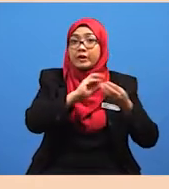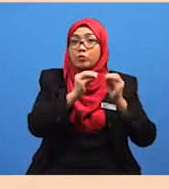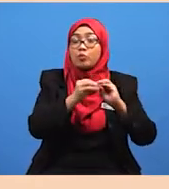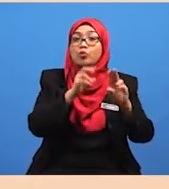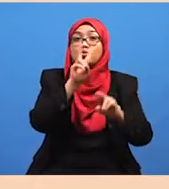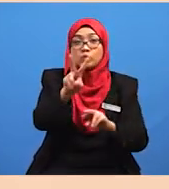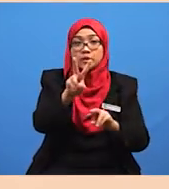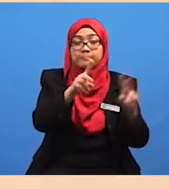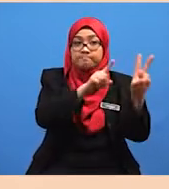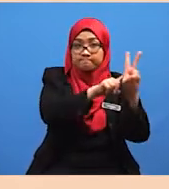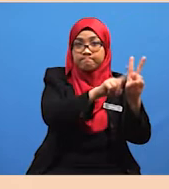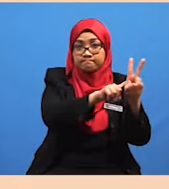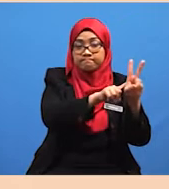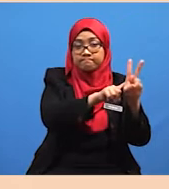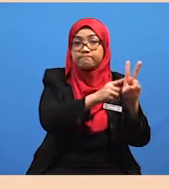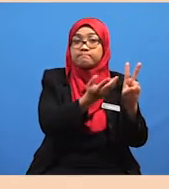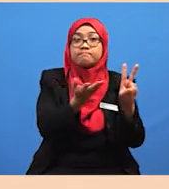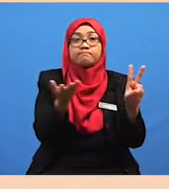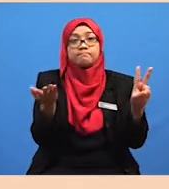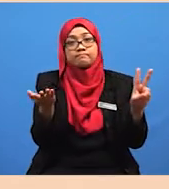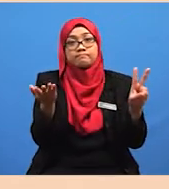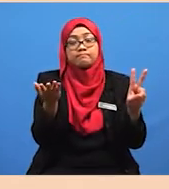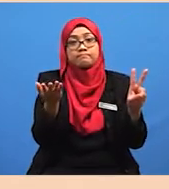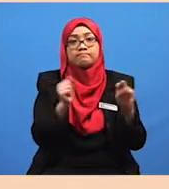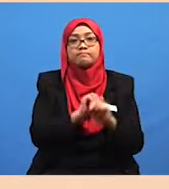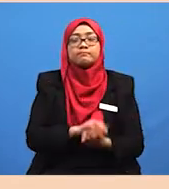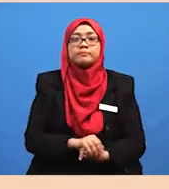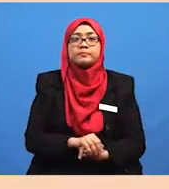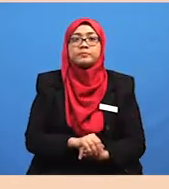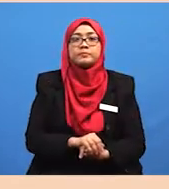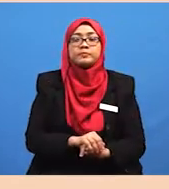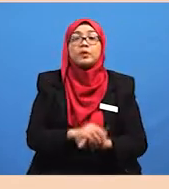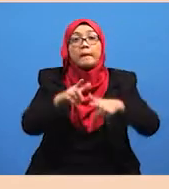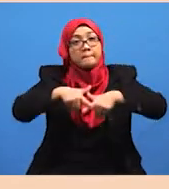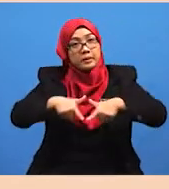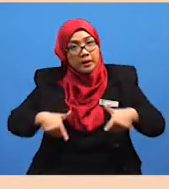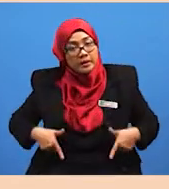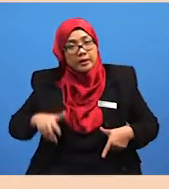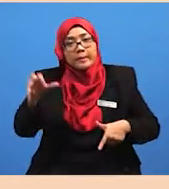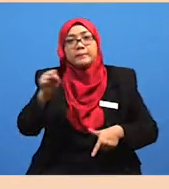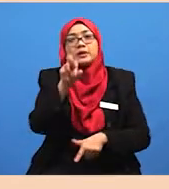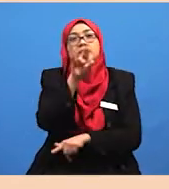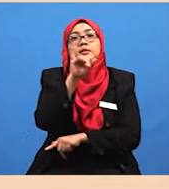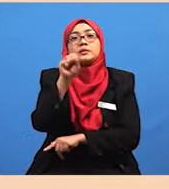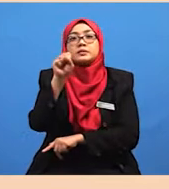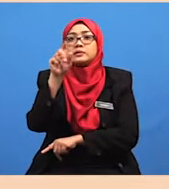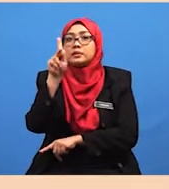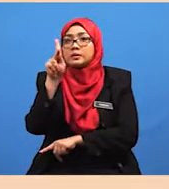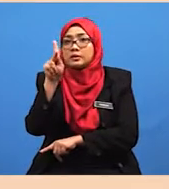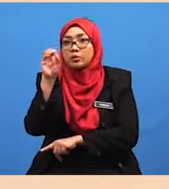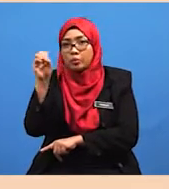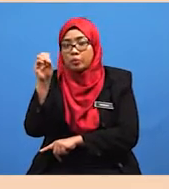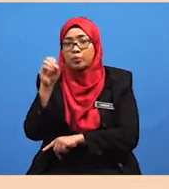Usahawan bejojo kedua ialah berani mengambil risiko